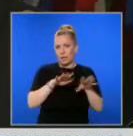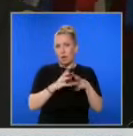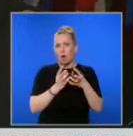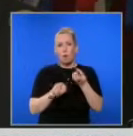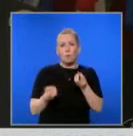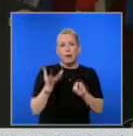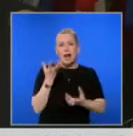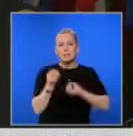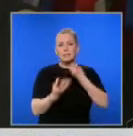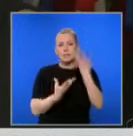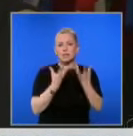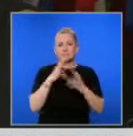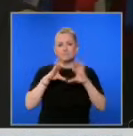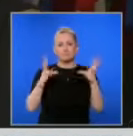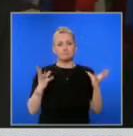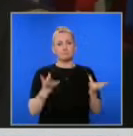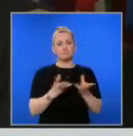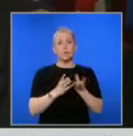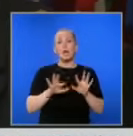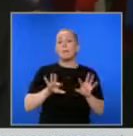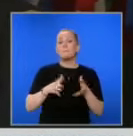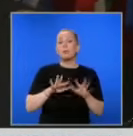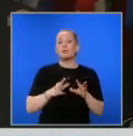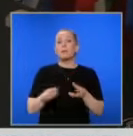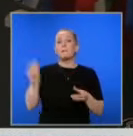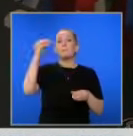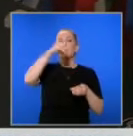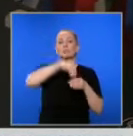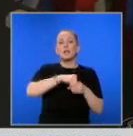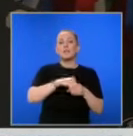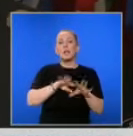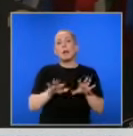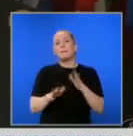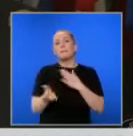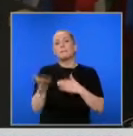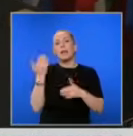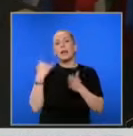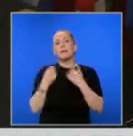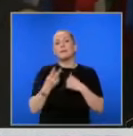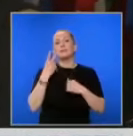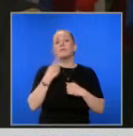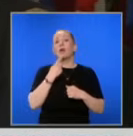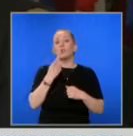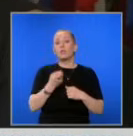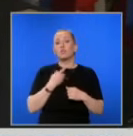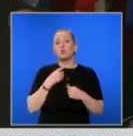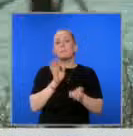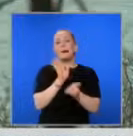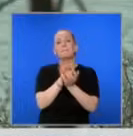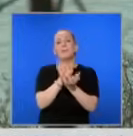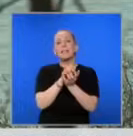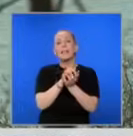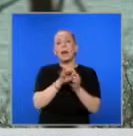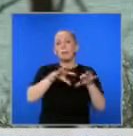обрасла значително. Предполагаме, че е поставено преди някъде 2 години по размера на мидите, които са обрасли по